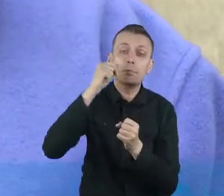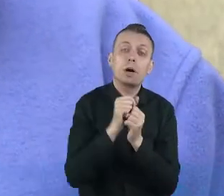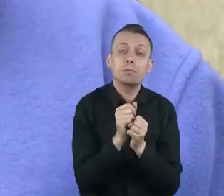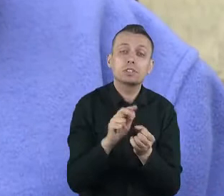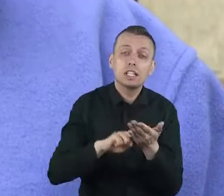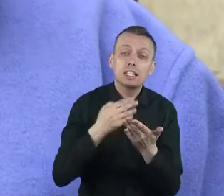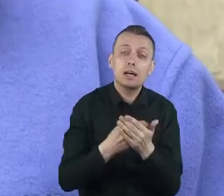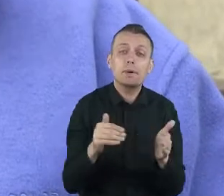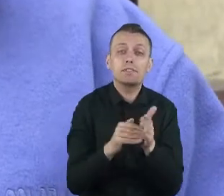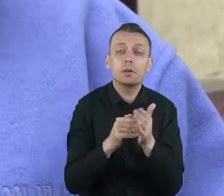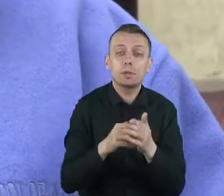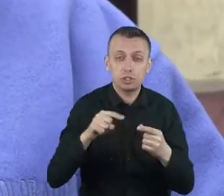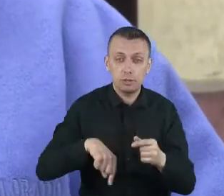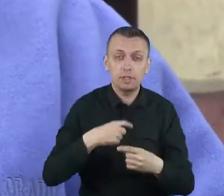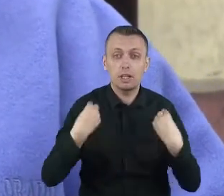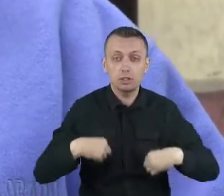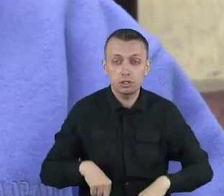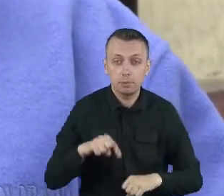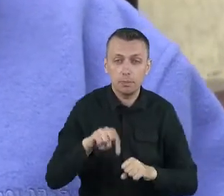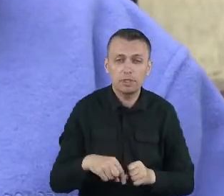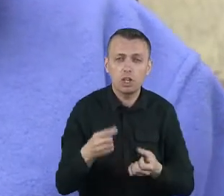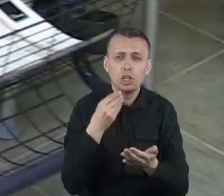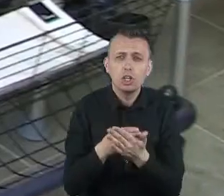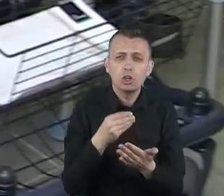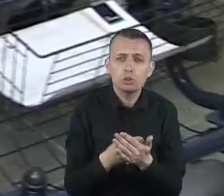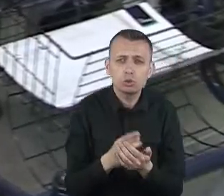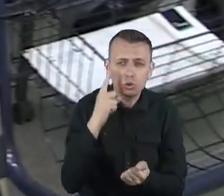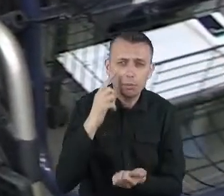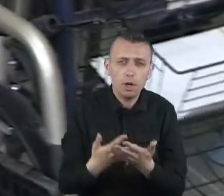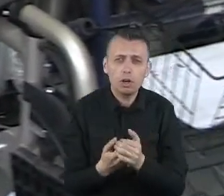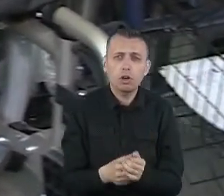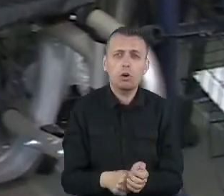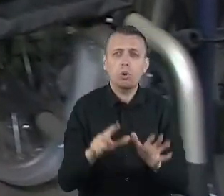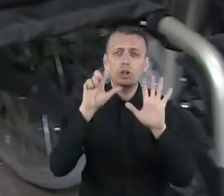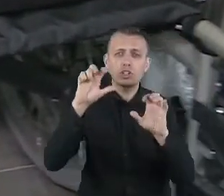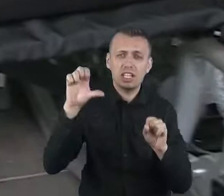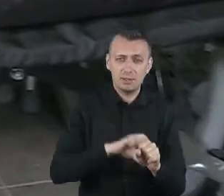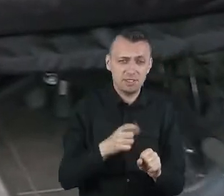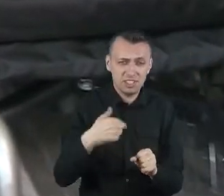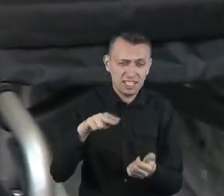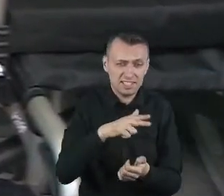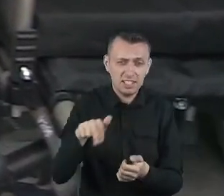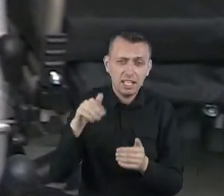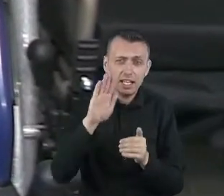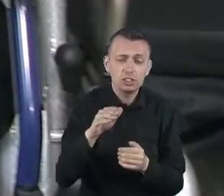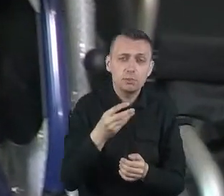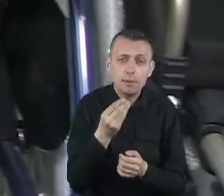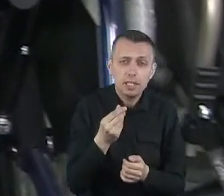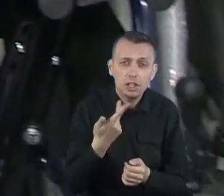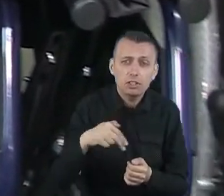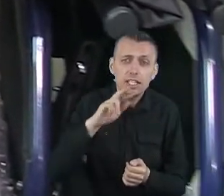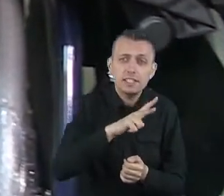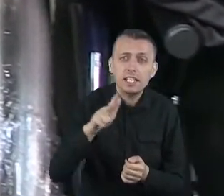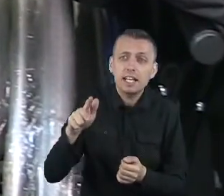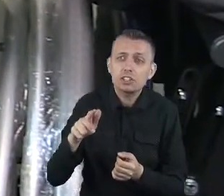wózki osobom, dlatego że takie wózki są bardzo drogie. Takie wózki są około 7 tysięcy, a nie każdego jest stać, nie każdemu PCPR na